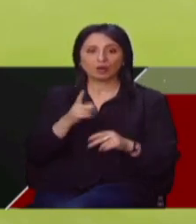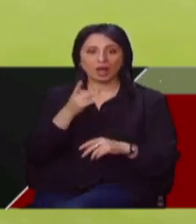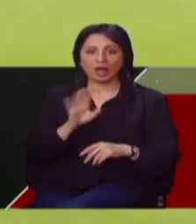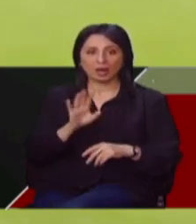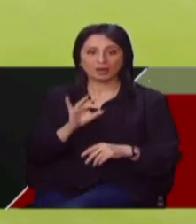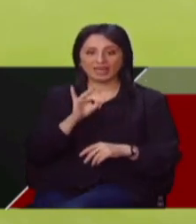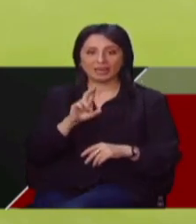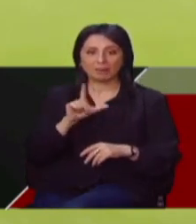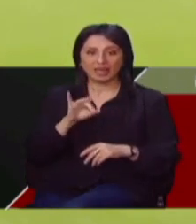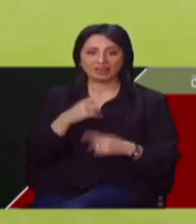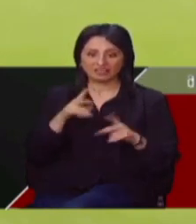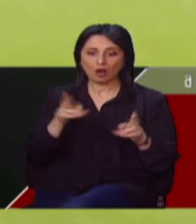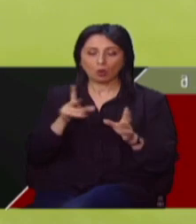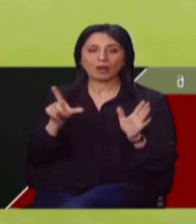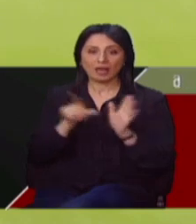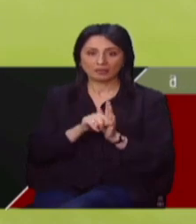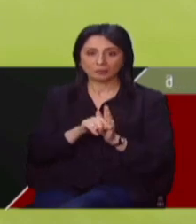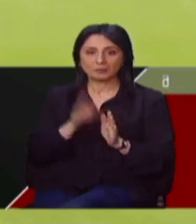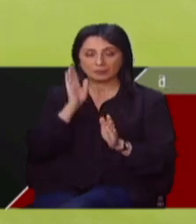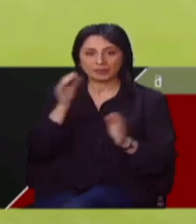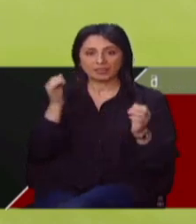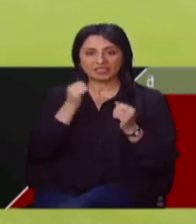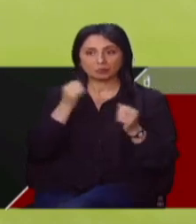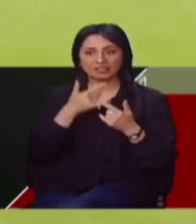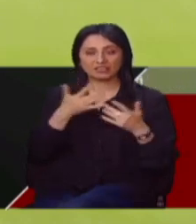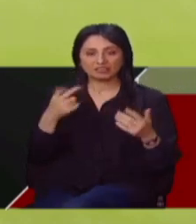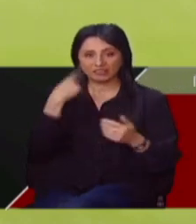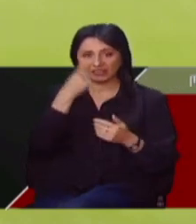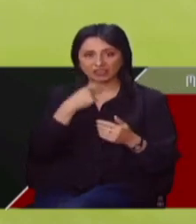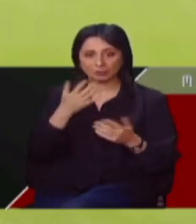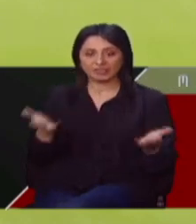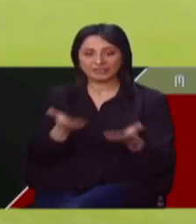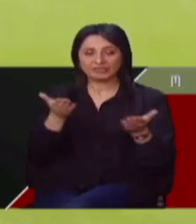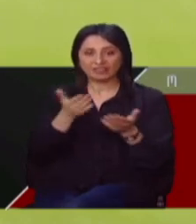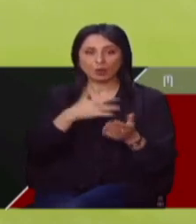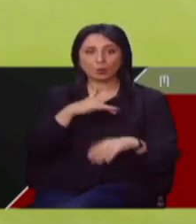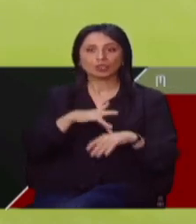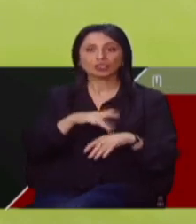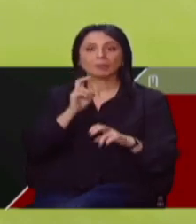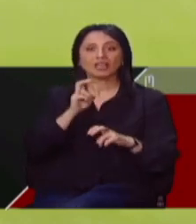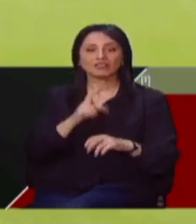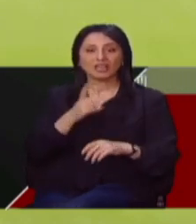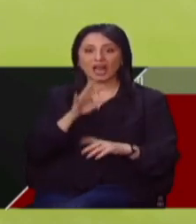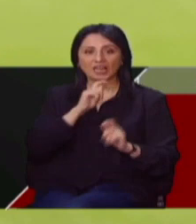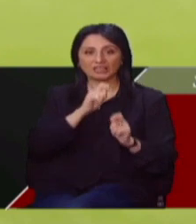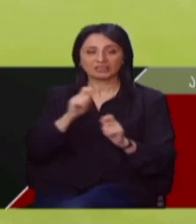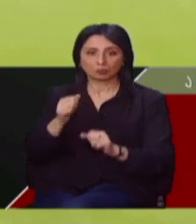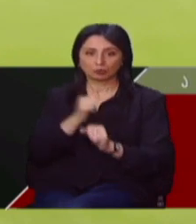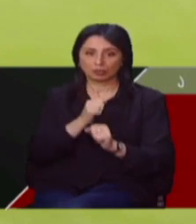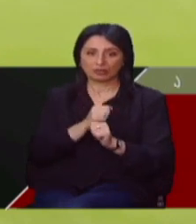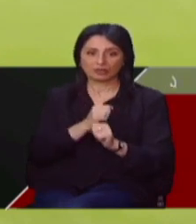მარტო იბერიასთან, სხვა კლუბებთან ერთადაც ვაპირებთ და სპორტის სხვა სახეობაში წავახალისოთ გულშემატკივარი, არაერთი საჩუქარი